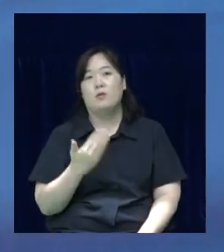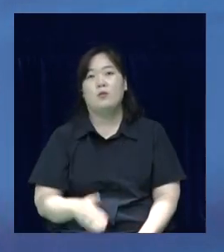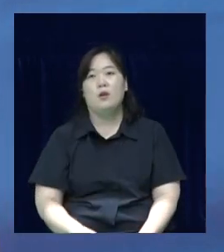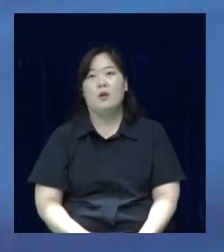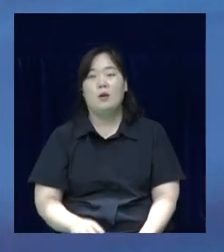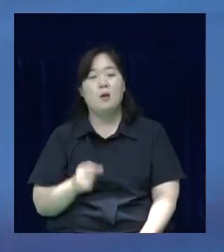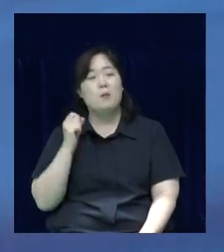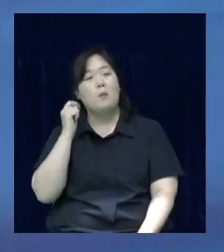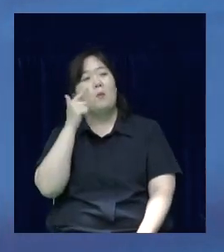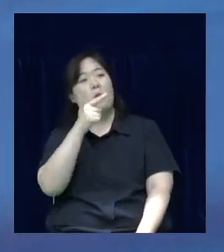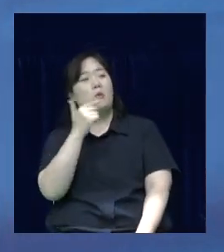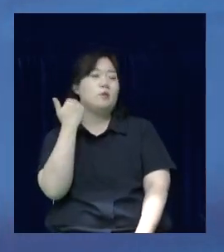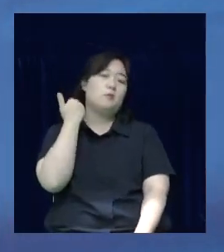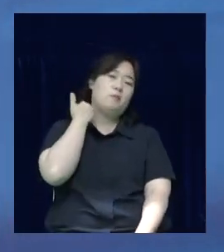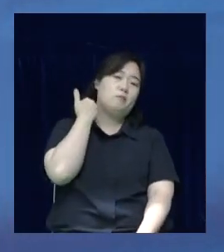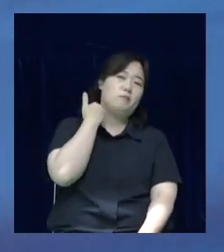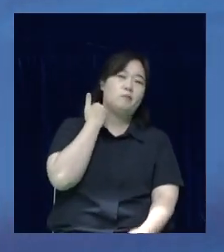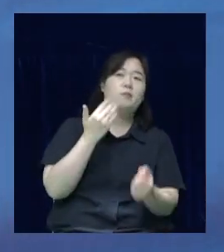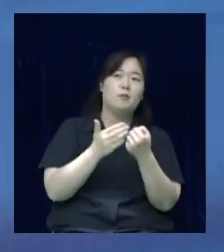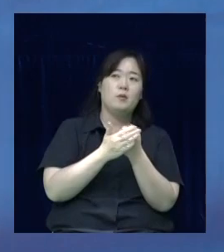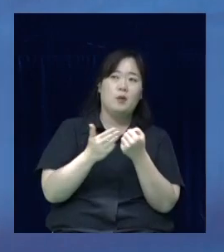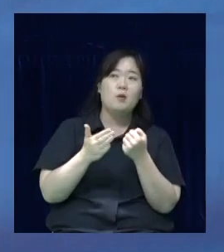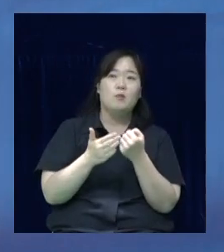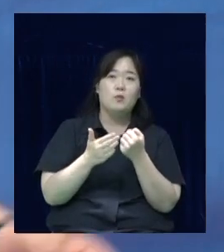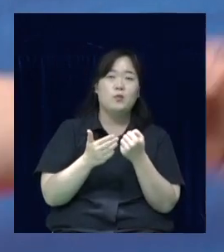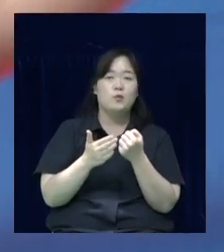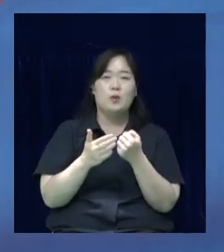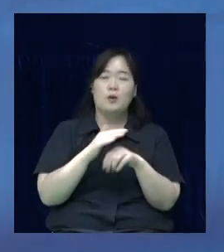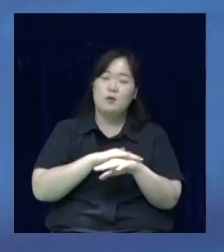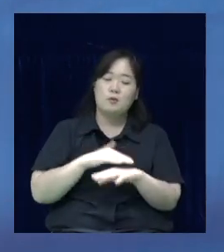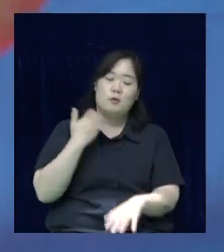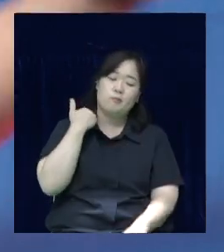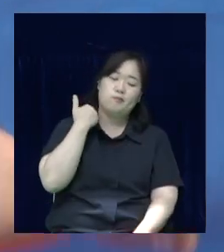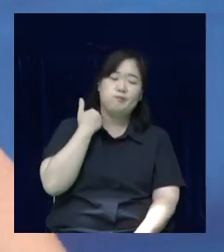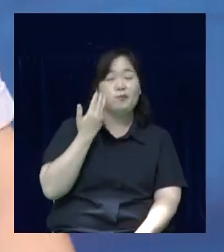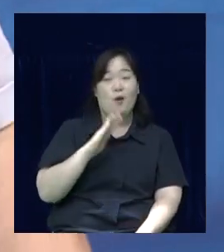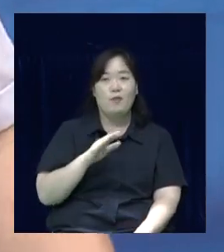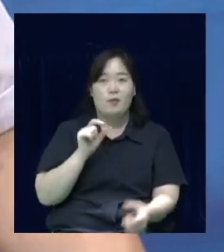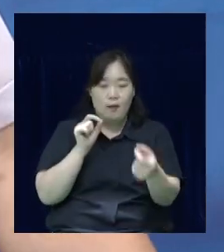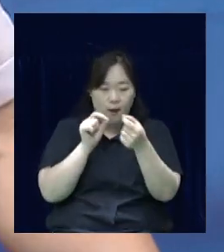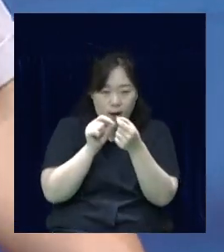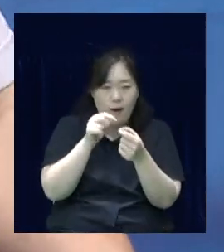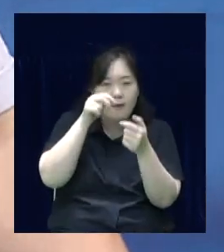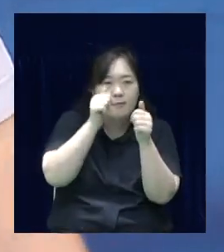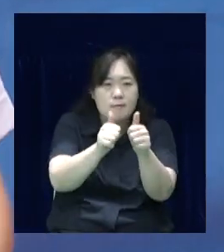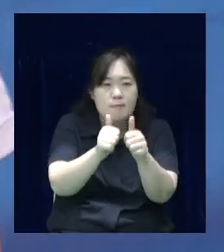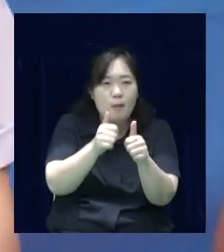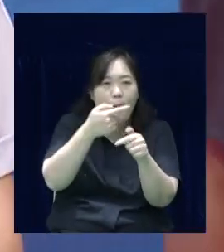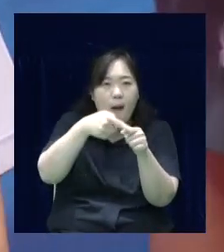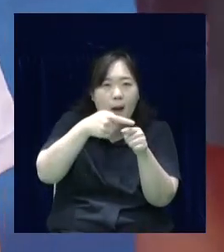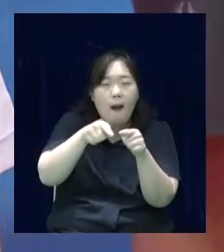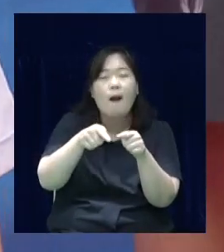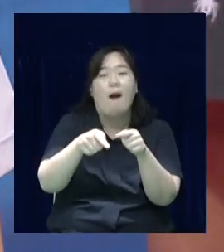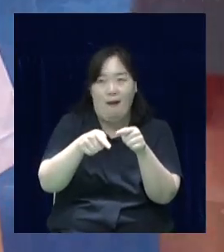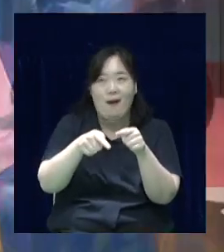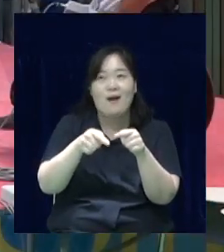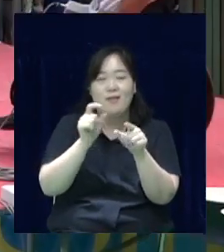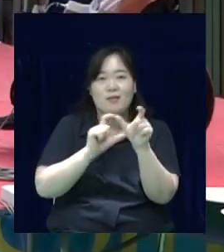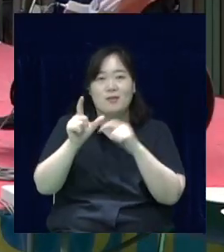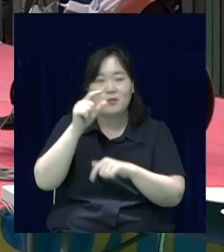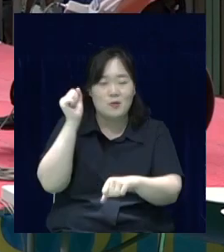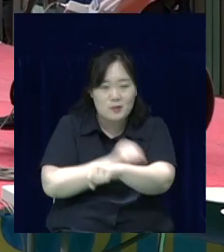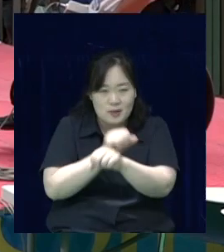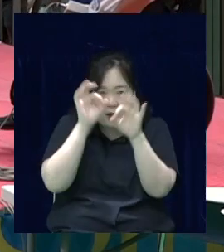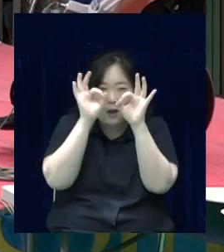뭔가 잘 보이진 않지만 역시나 예. 심판진들이 가까이서 보는 상황에서는 정말 이 미세한 떨리도 다 보일 것 같아요. 보입니다. 사실 그렇기 예, 때문에 예.